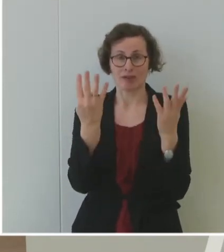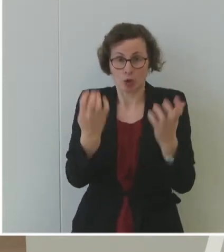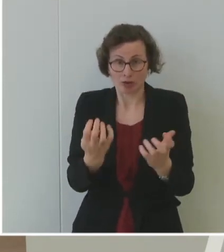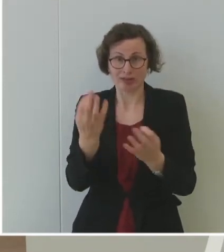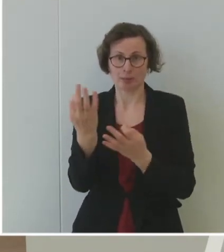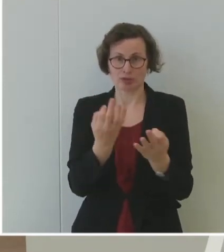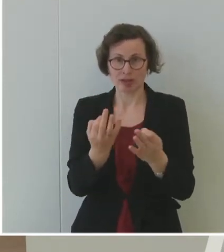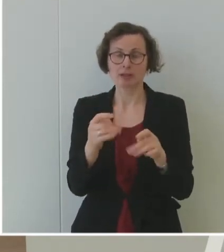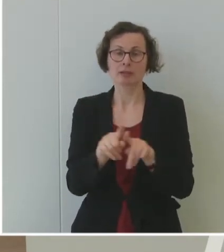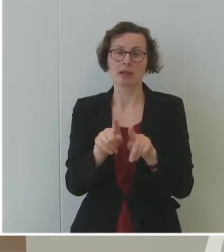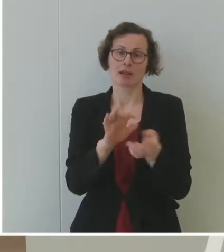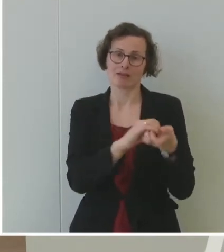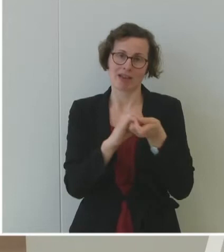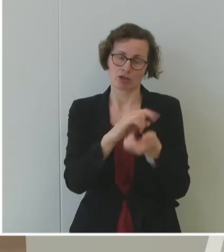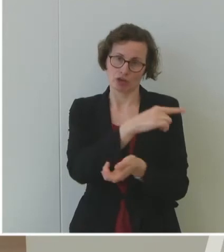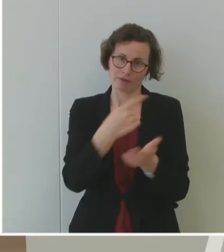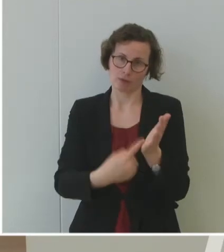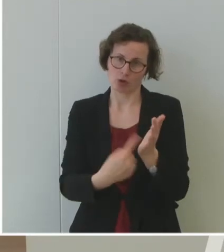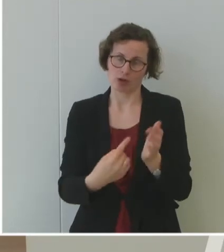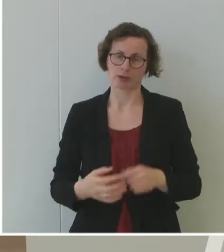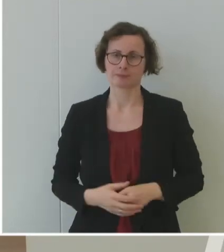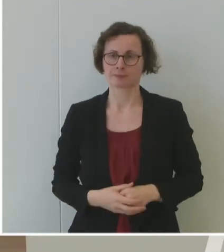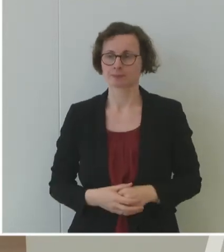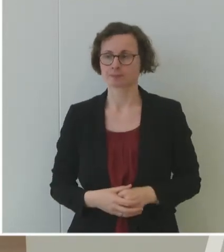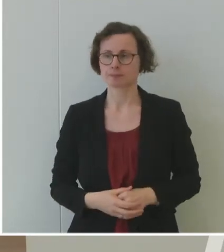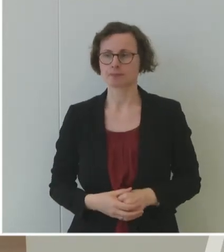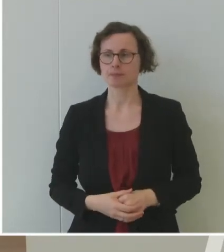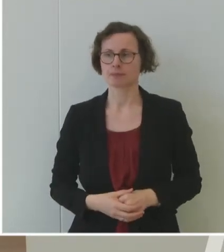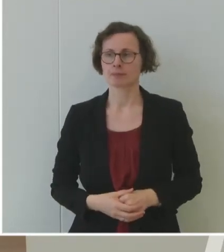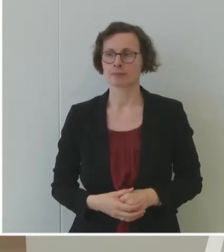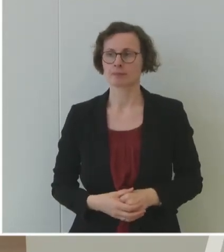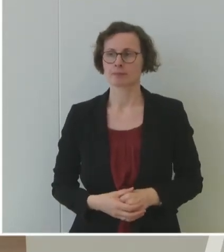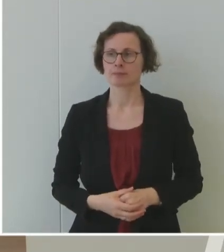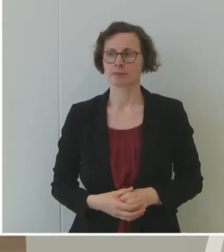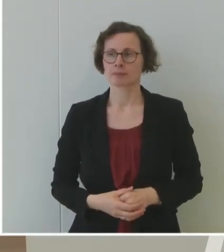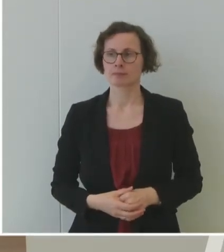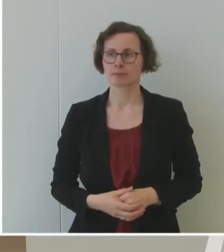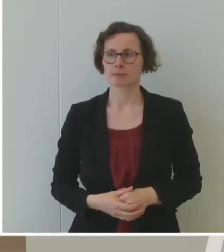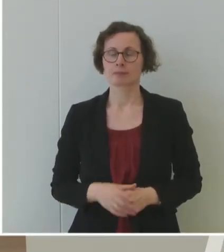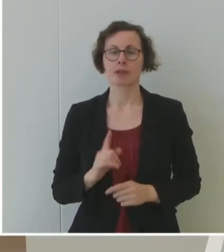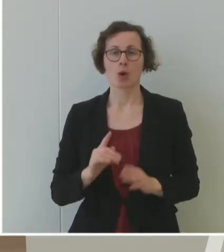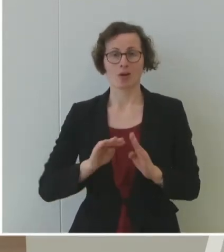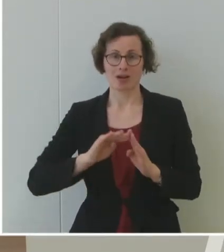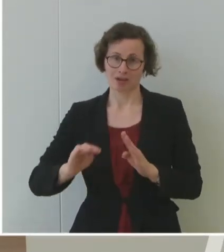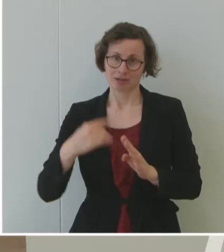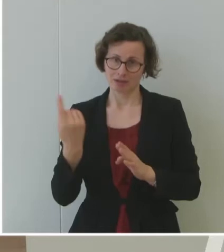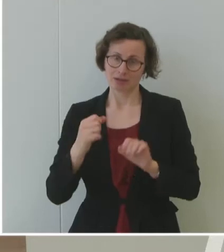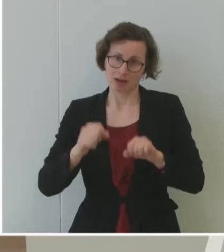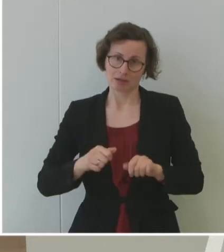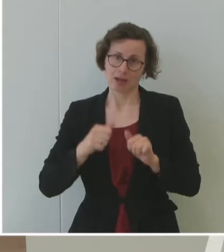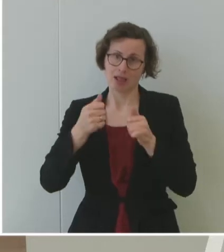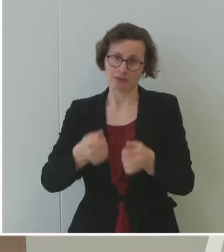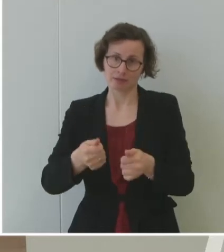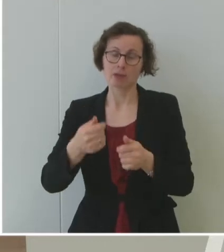so wie es auch die Gewerkschaften fordern. Und auch das Land könnte helfen, indem wir endlich Strom-